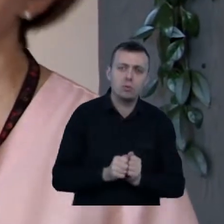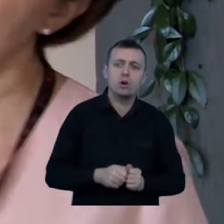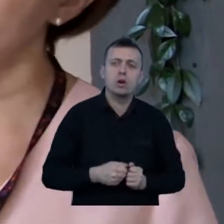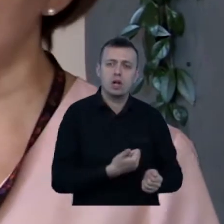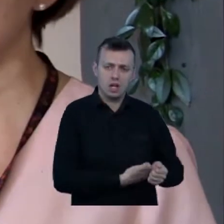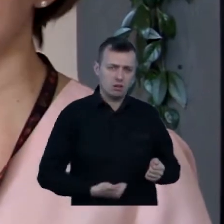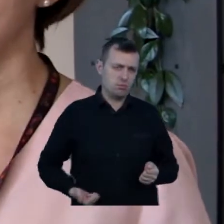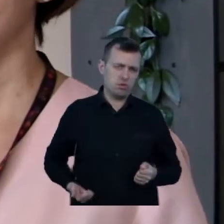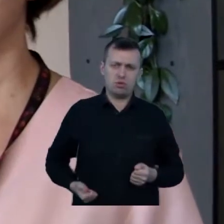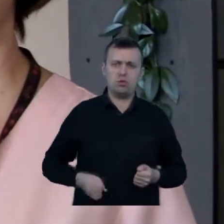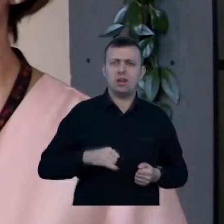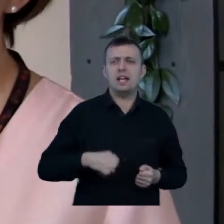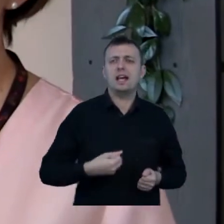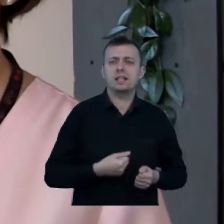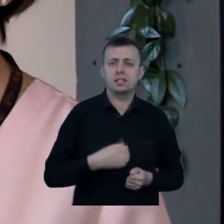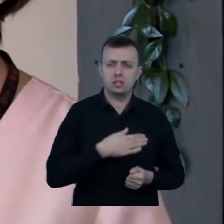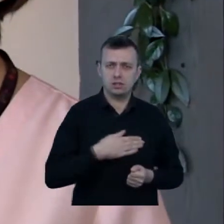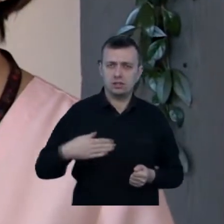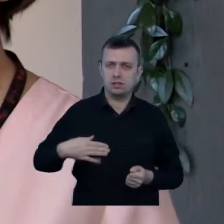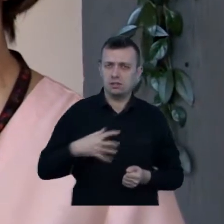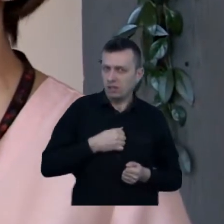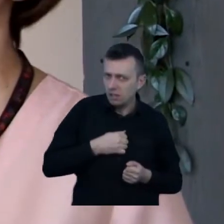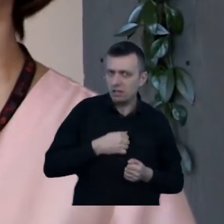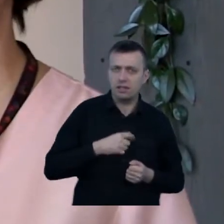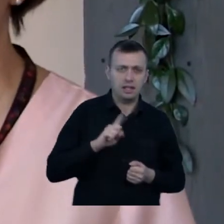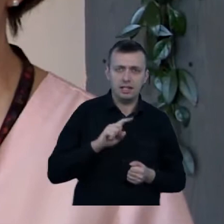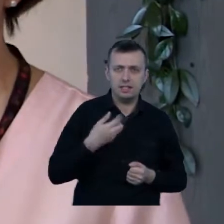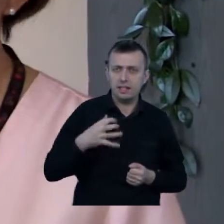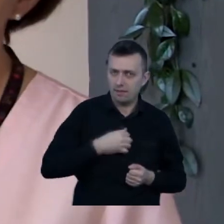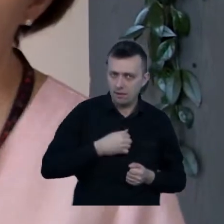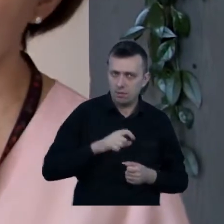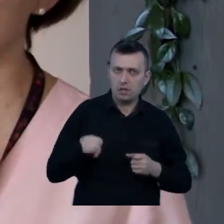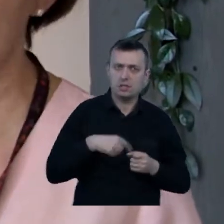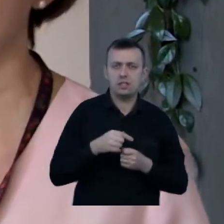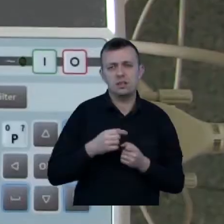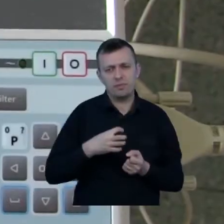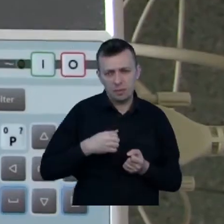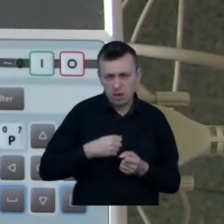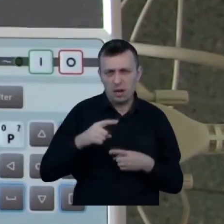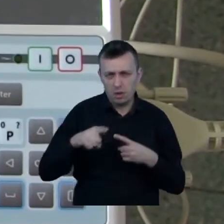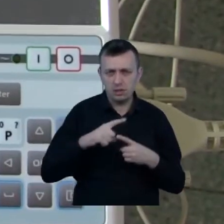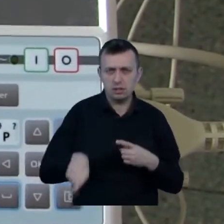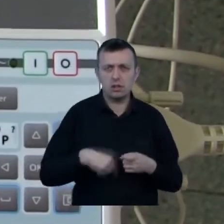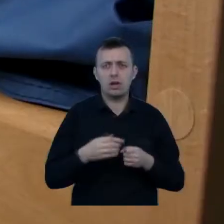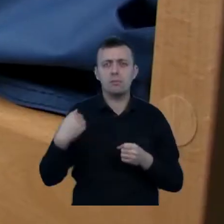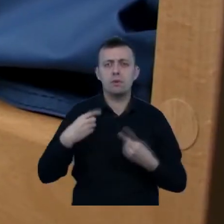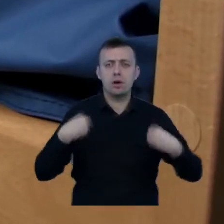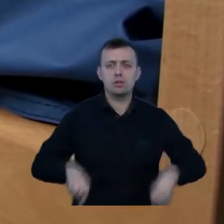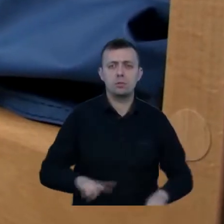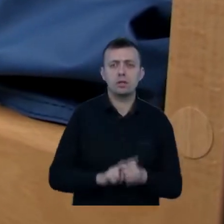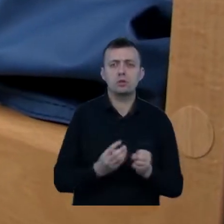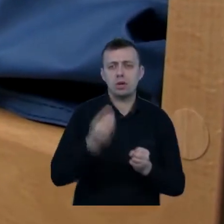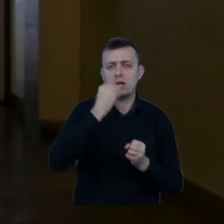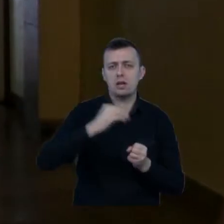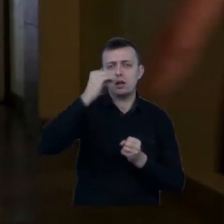brzucha, no może część osób było po przejedzeniu się ze względu na święta, jakie mamy.